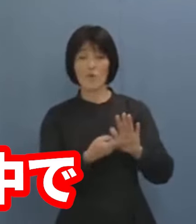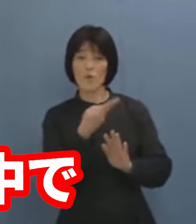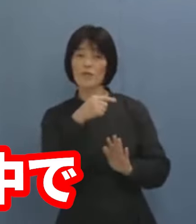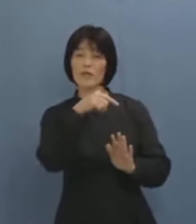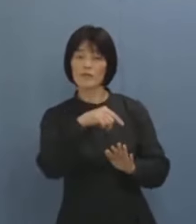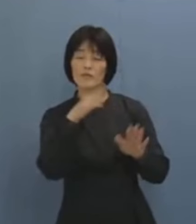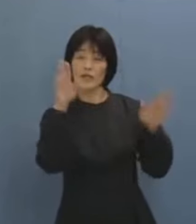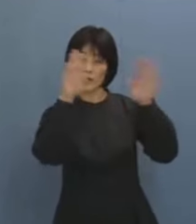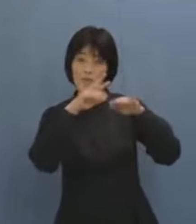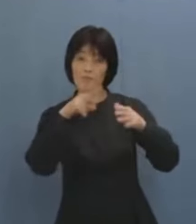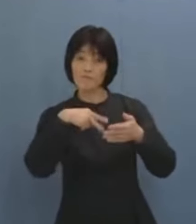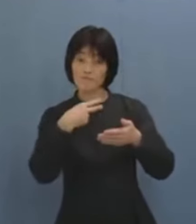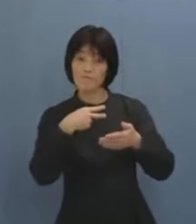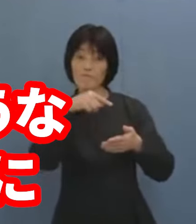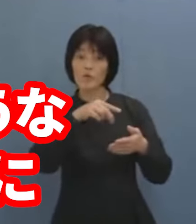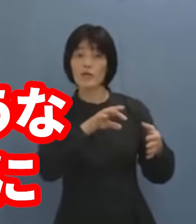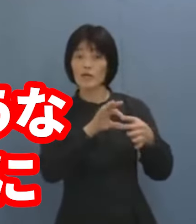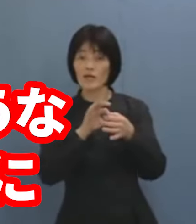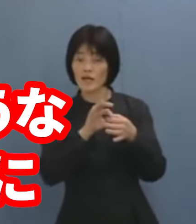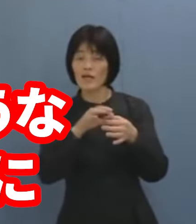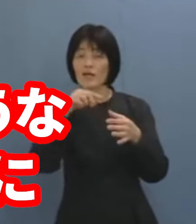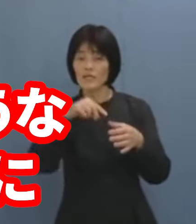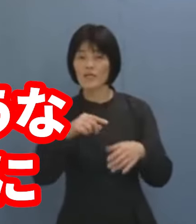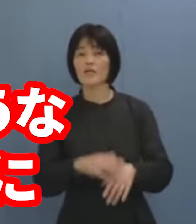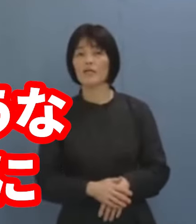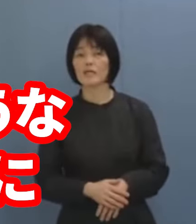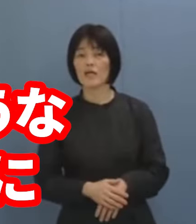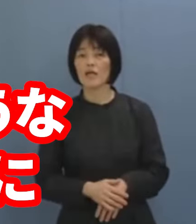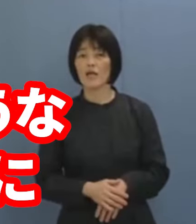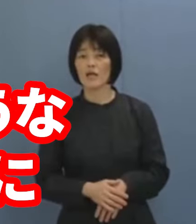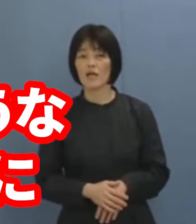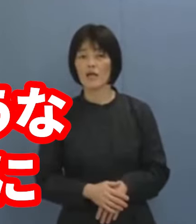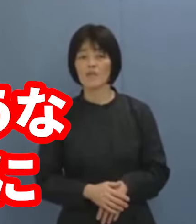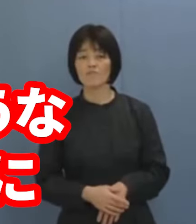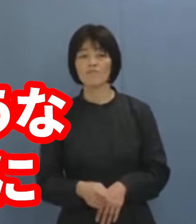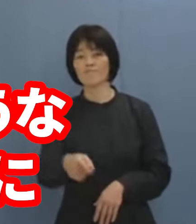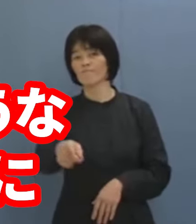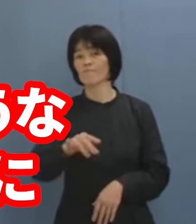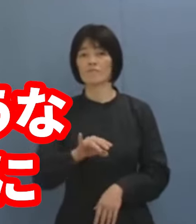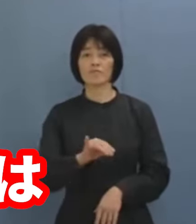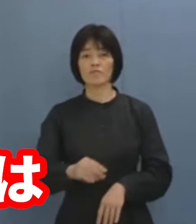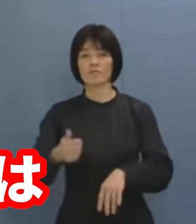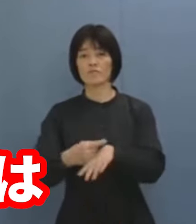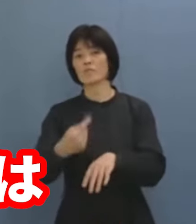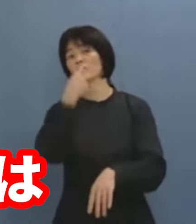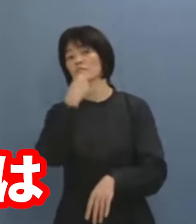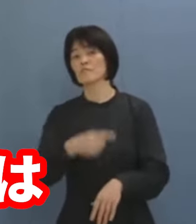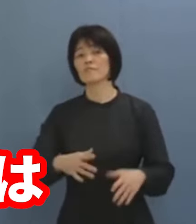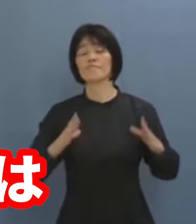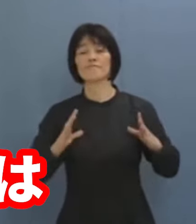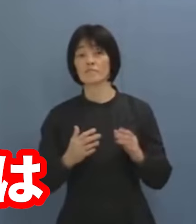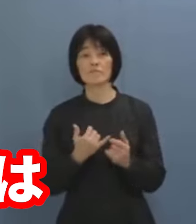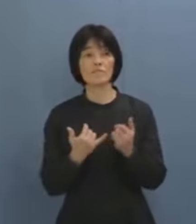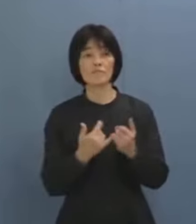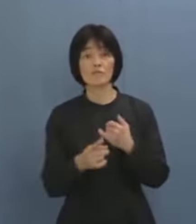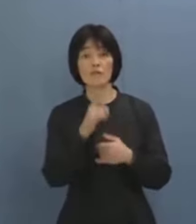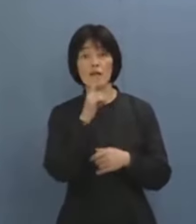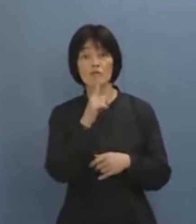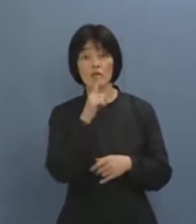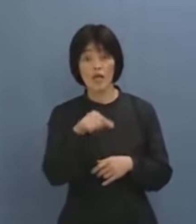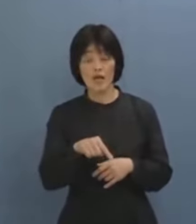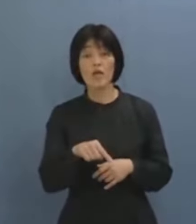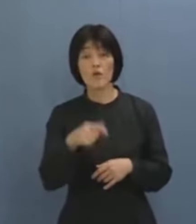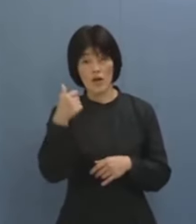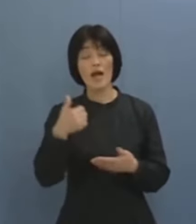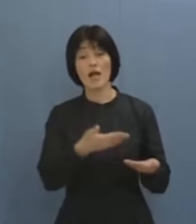で、俺は知事だぞというふうな発言をしたというふうに一応アンケートの中では回答があって